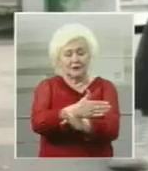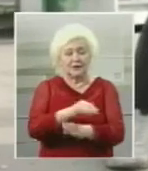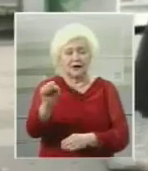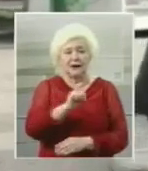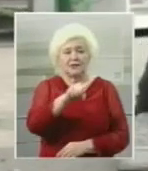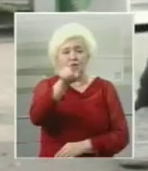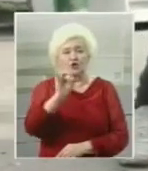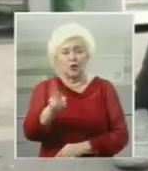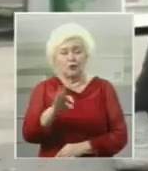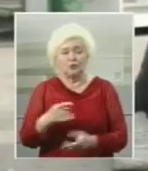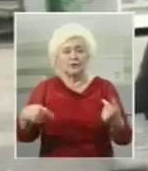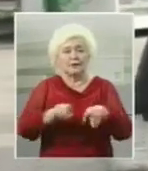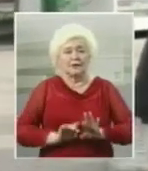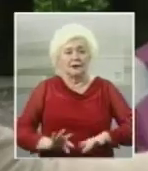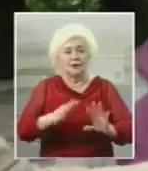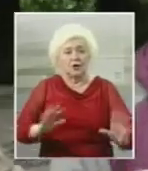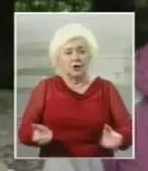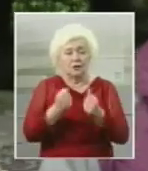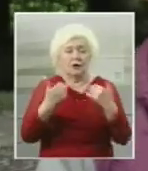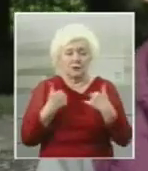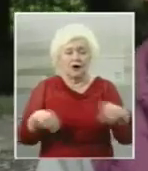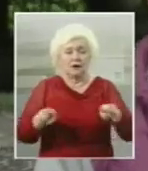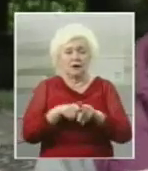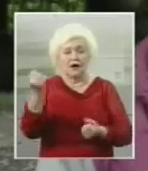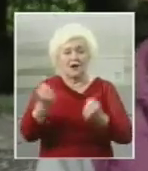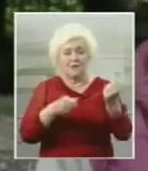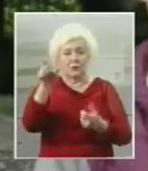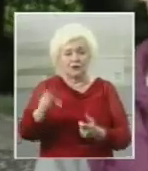Андрій Роздобудько такі акції підтримує. Я як водій,